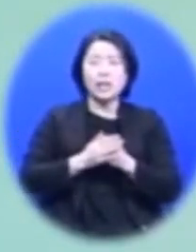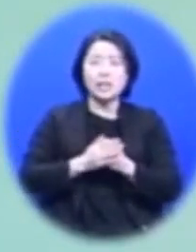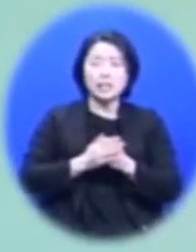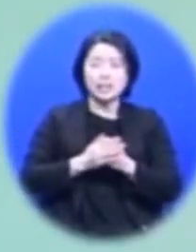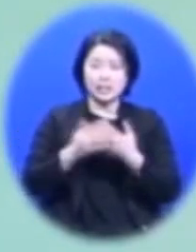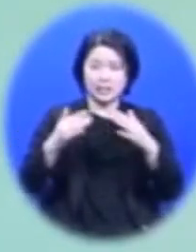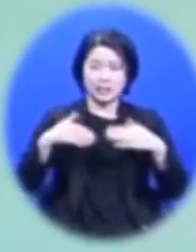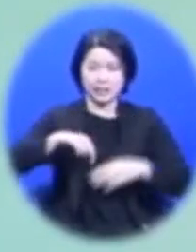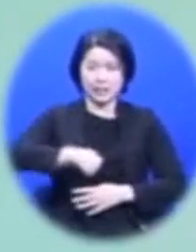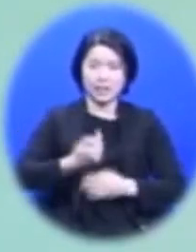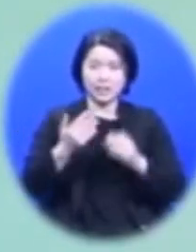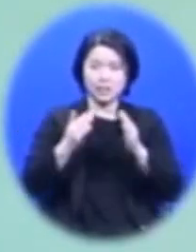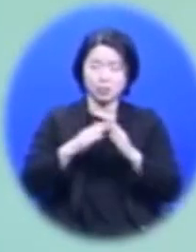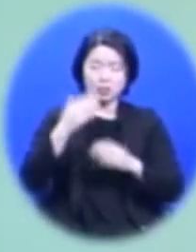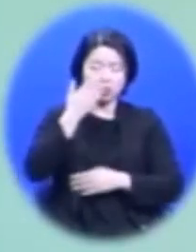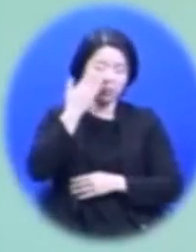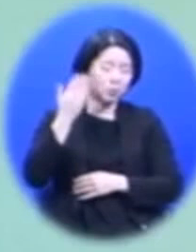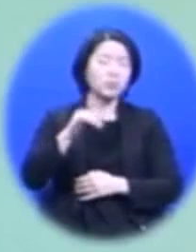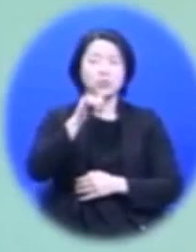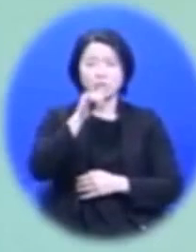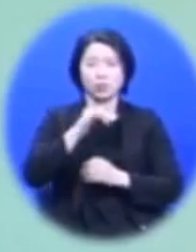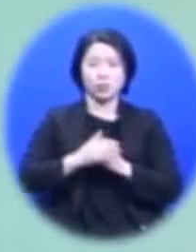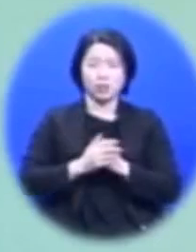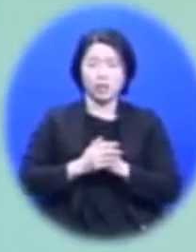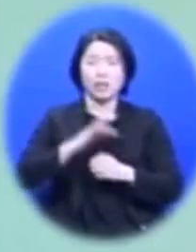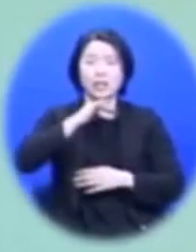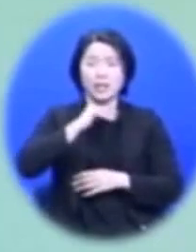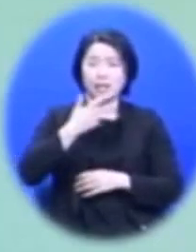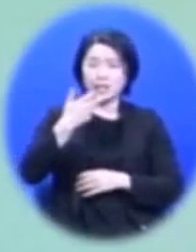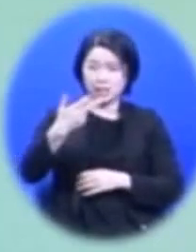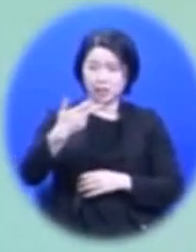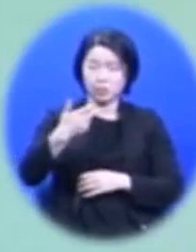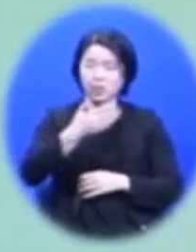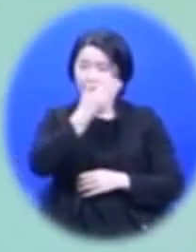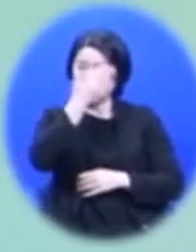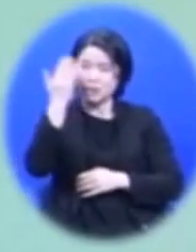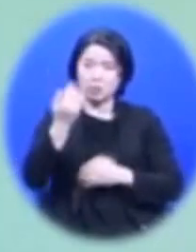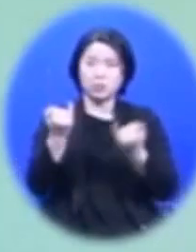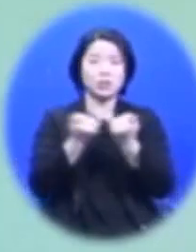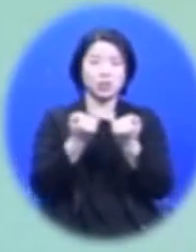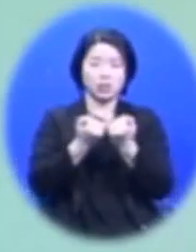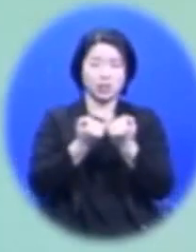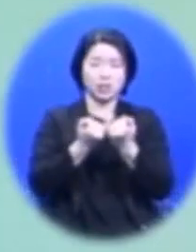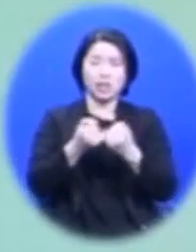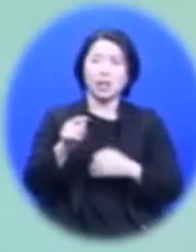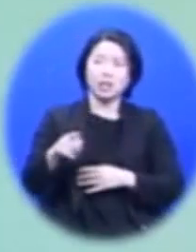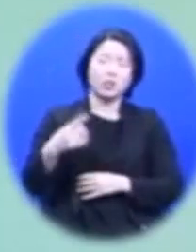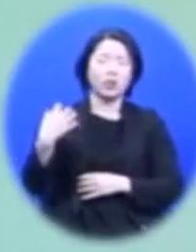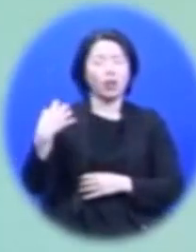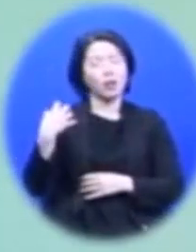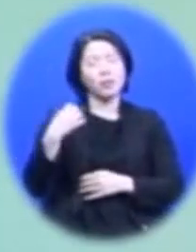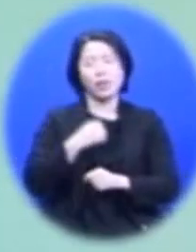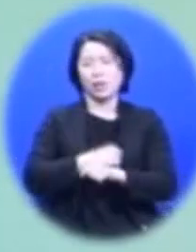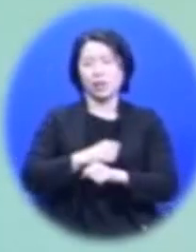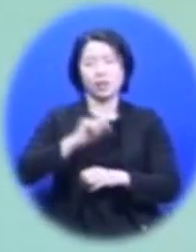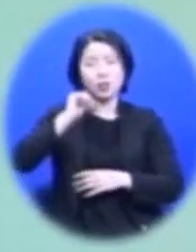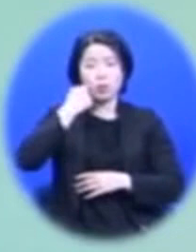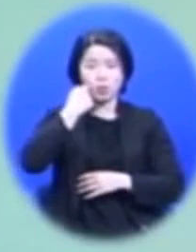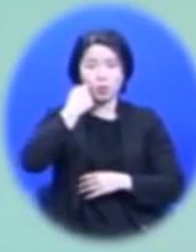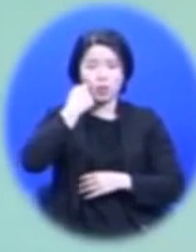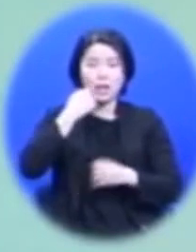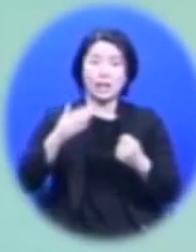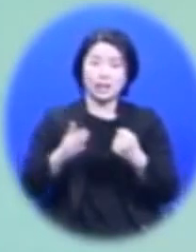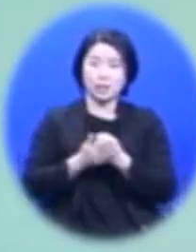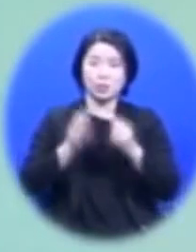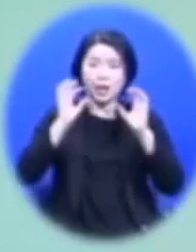고개를 돌리더랍니다. 이 17살 된 이 젊은 여인이 이걸 감당을 할 수가 없어서